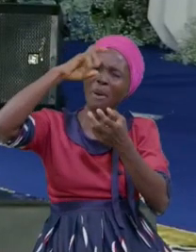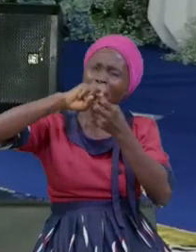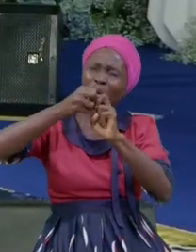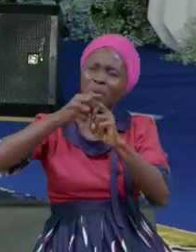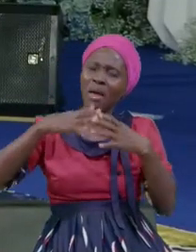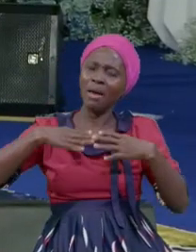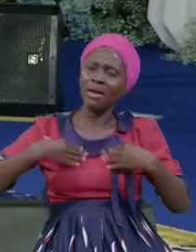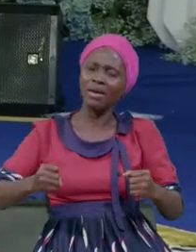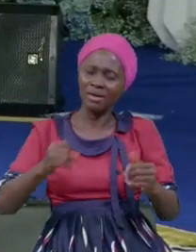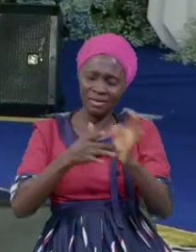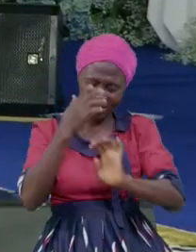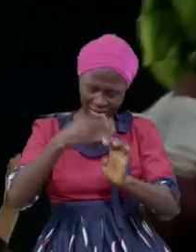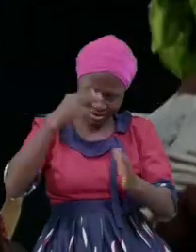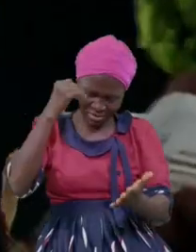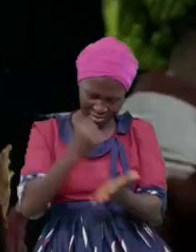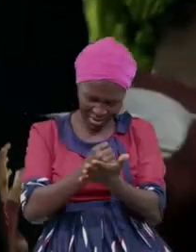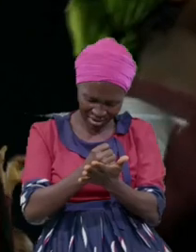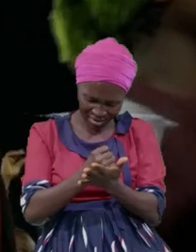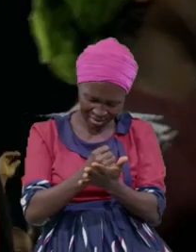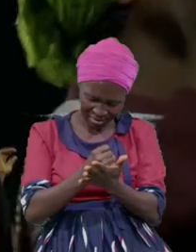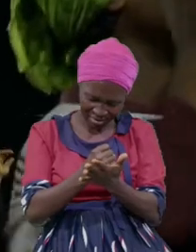au nom de Jésus.